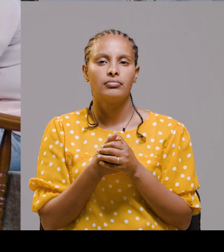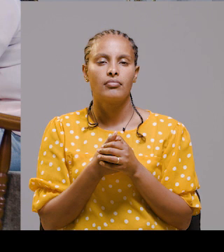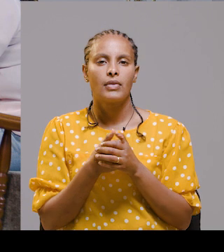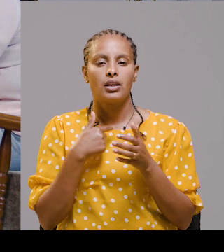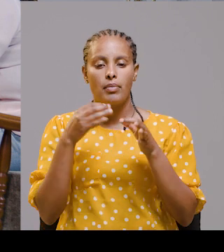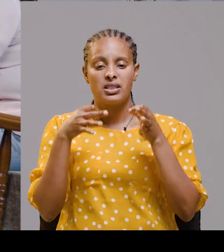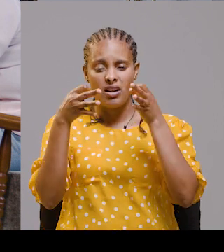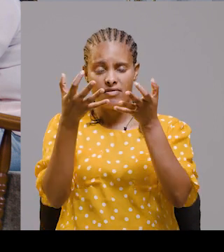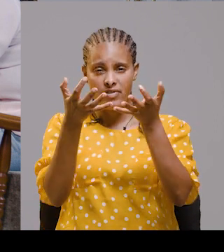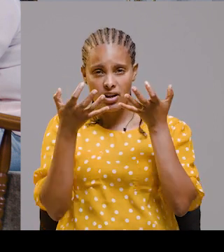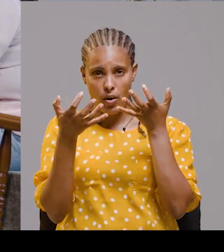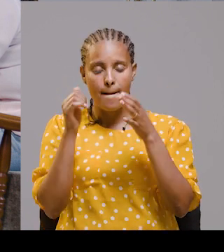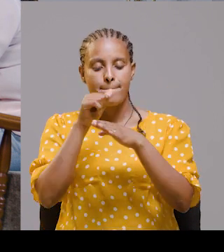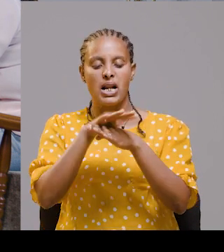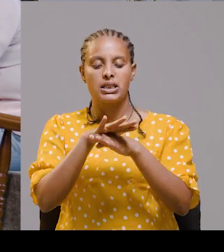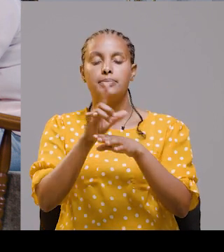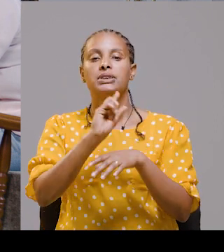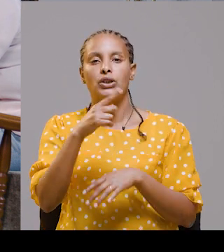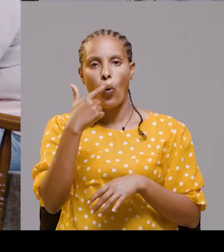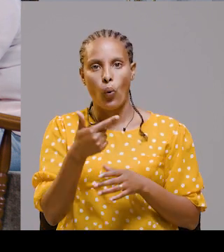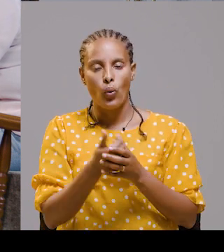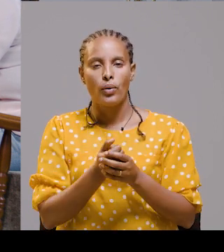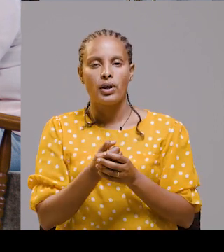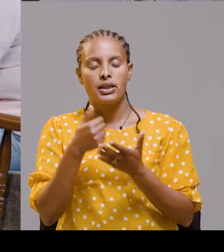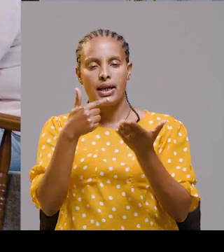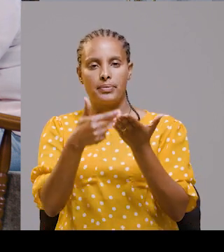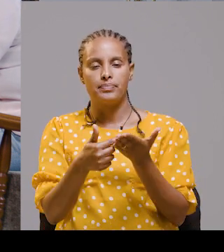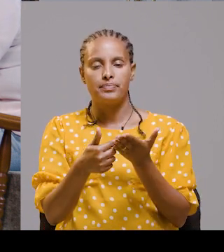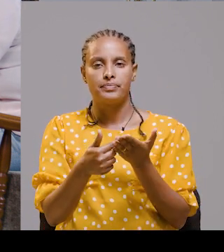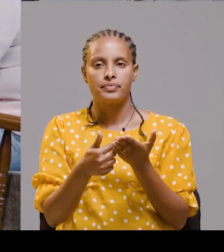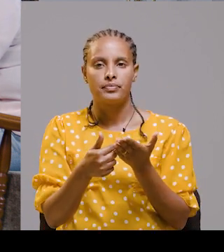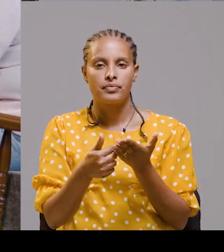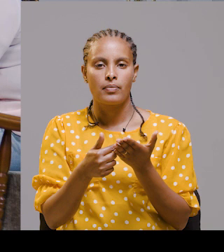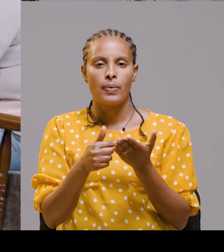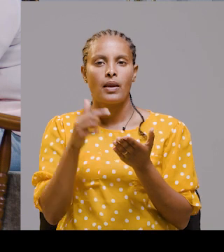እኔ ማስተላለፍ የምፈልገው መልእክት ምንድን ነው? ይሄ